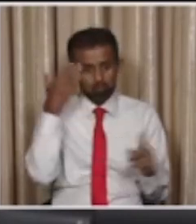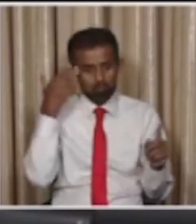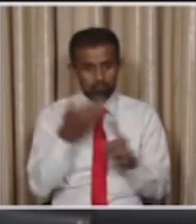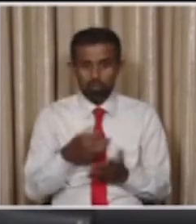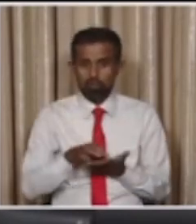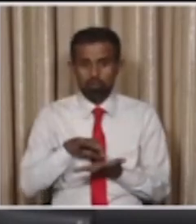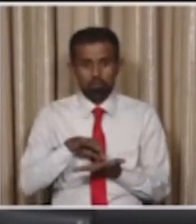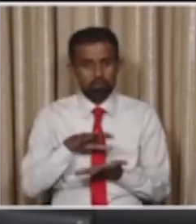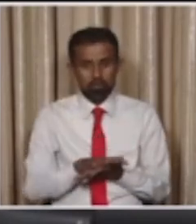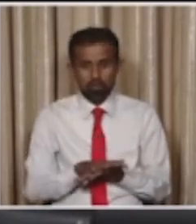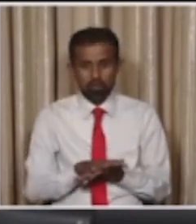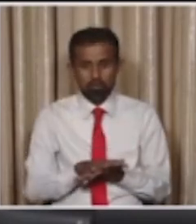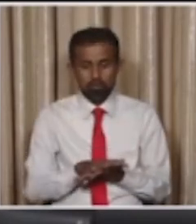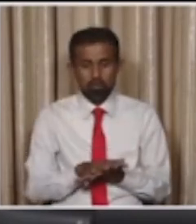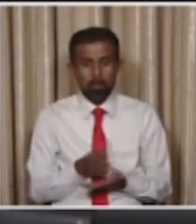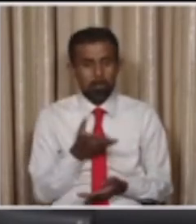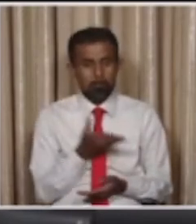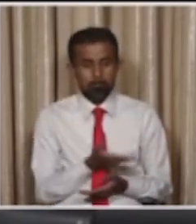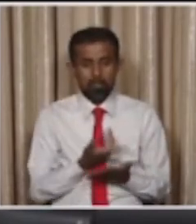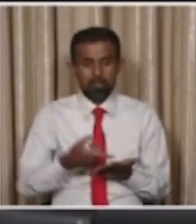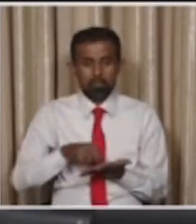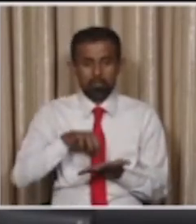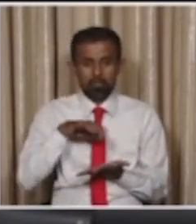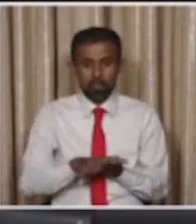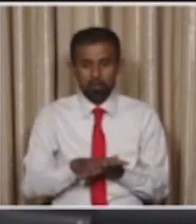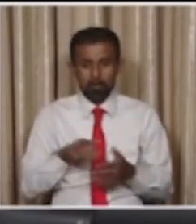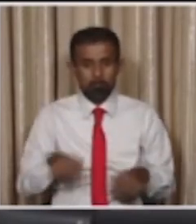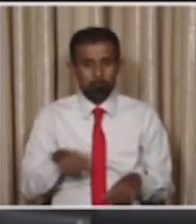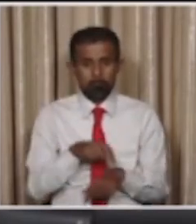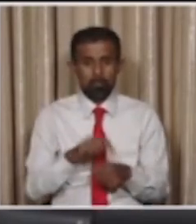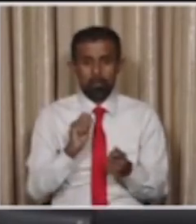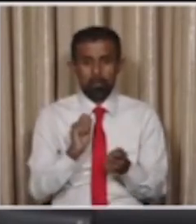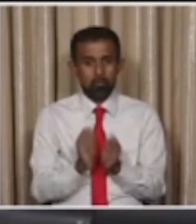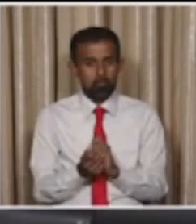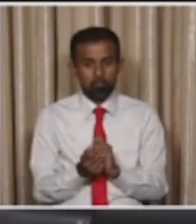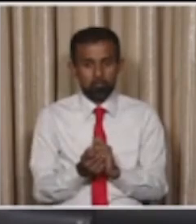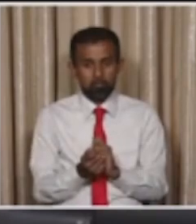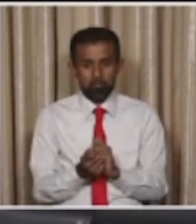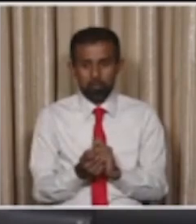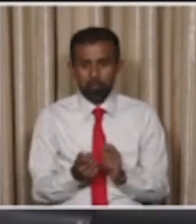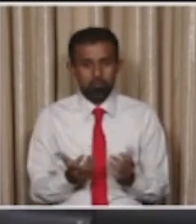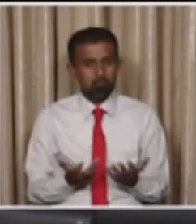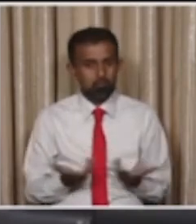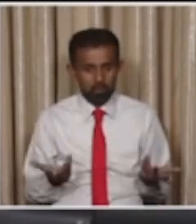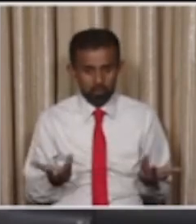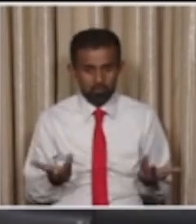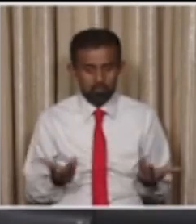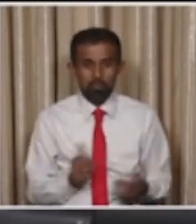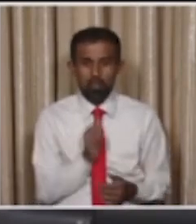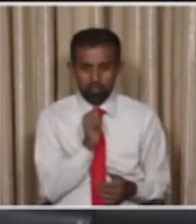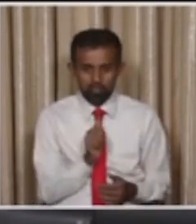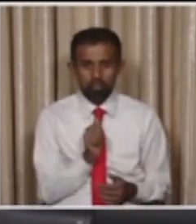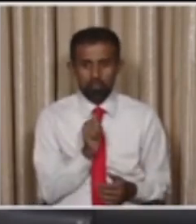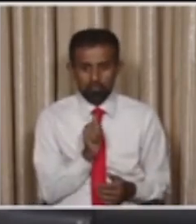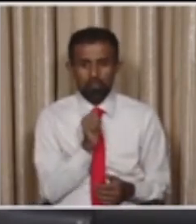නිසා මෙම තීන්දුව අපිට මේ වෙලාවේ වෙනස් කරන්න පුළුවන් කමක් තියෙනවා කියලා මම හිතන්නේ නැහැ. මේක තමයි ඇත්ත, මේක